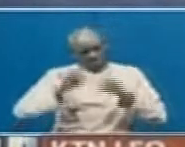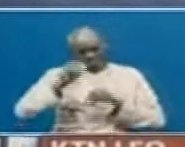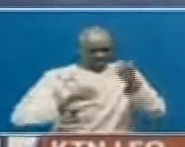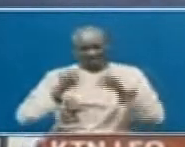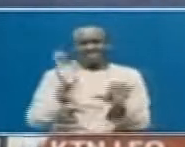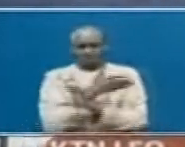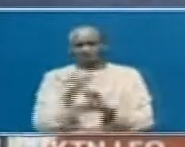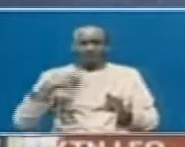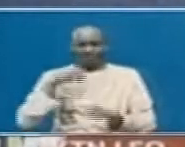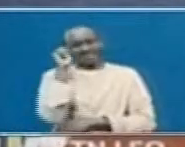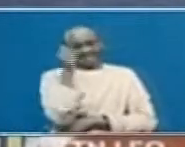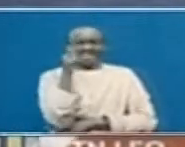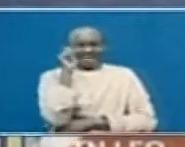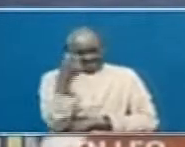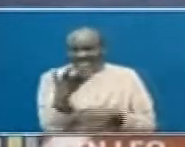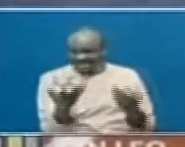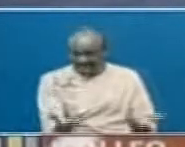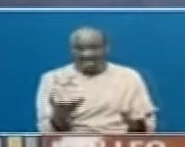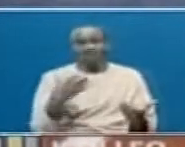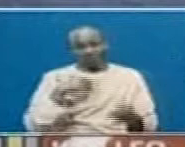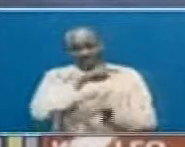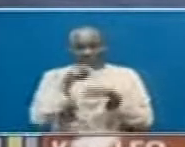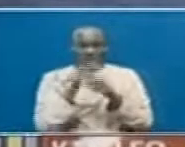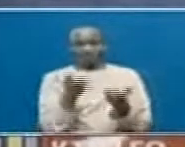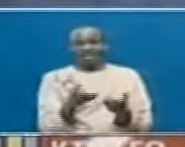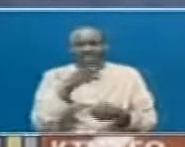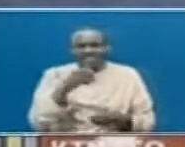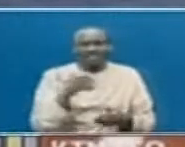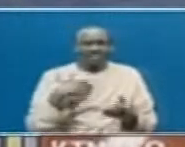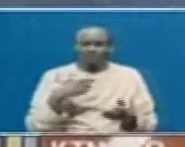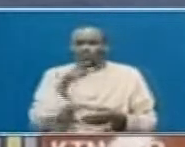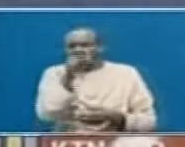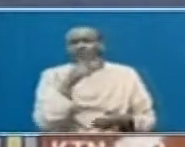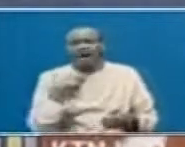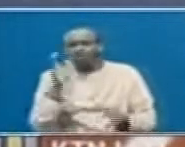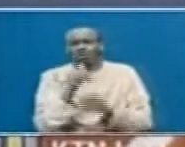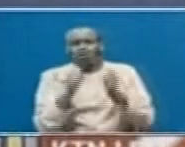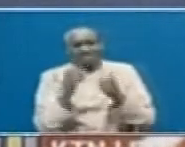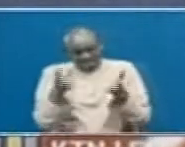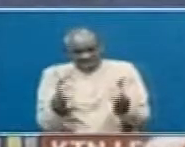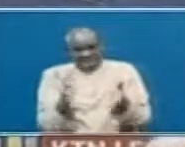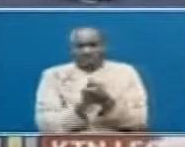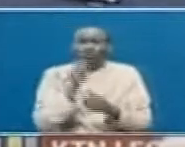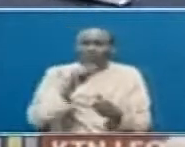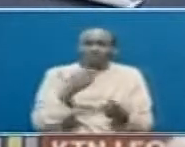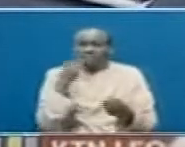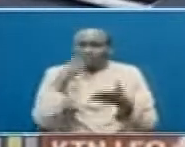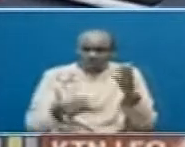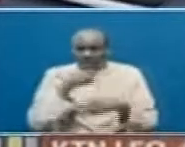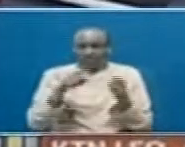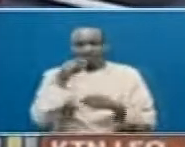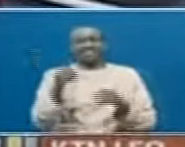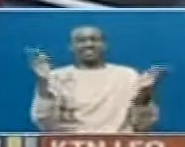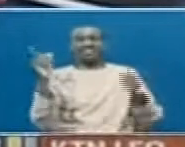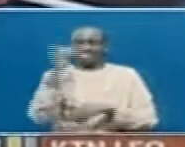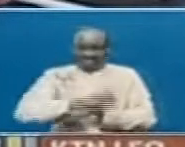za kizalendo, nyimbo za kitaifa. Bwana Wesonga, sijui una wimbo gani leo ama una yapi ya kusema kuhusiana na siku hii ya